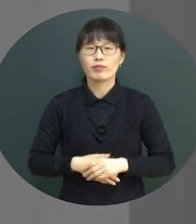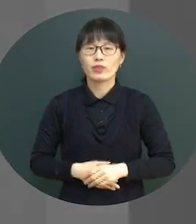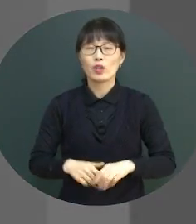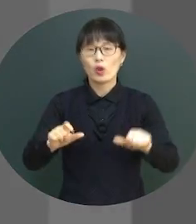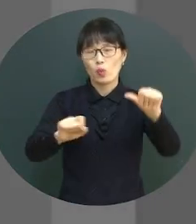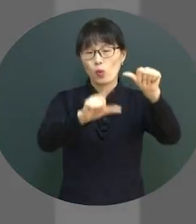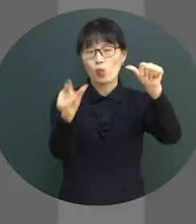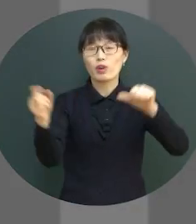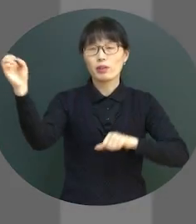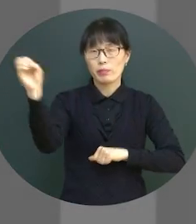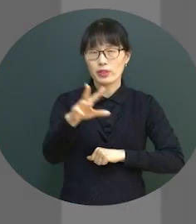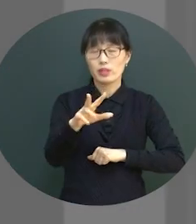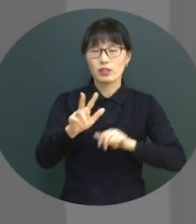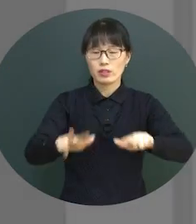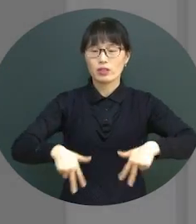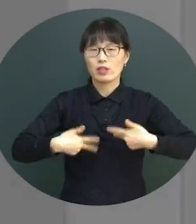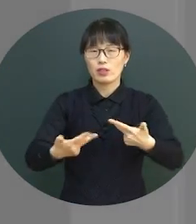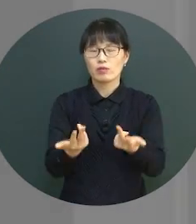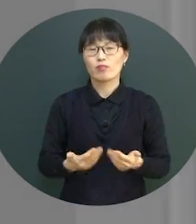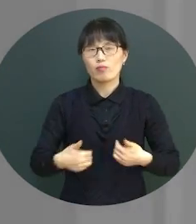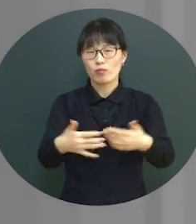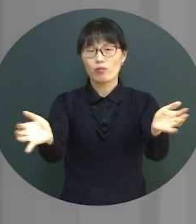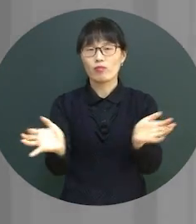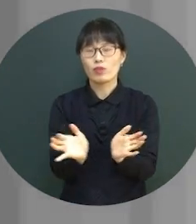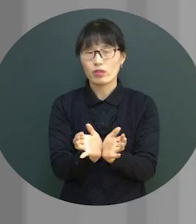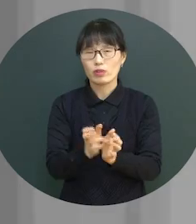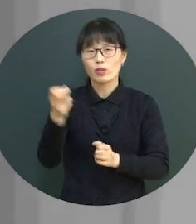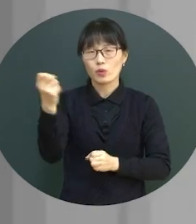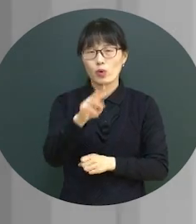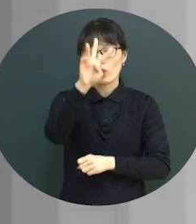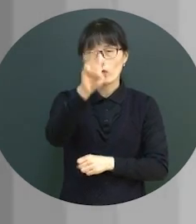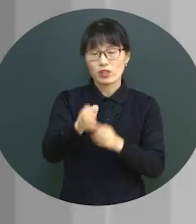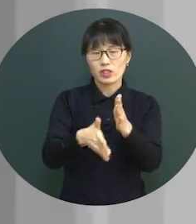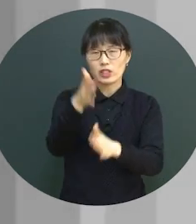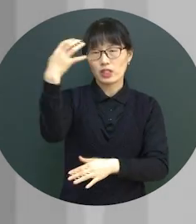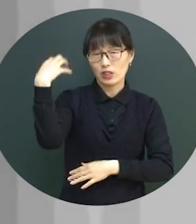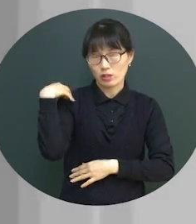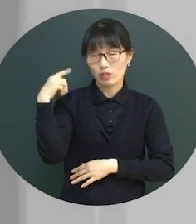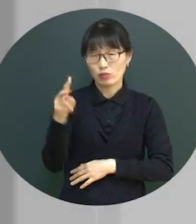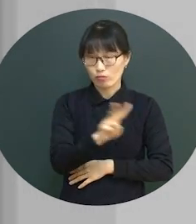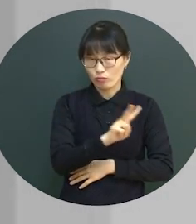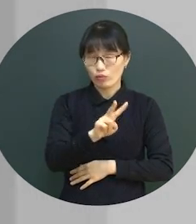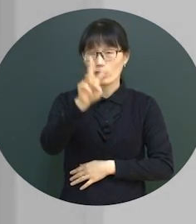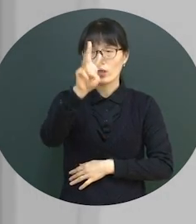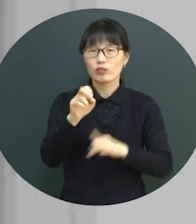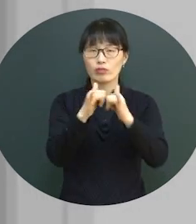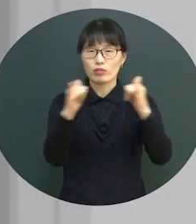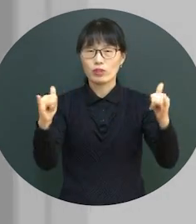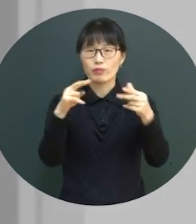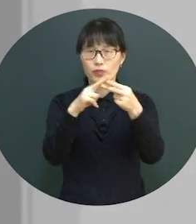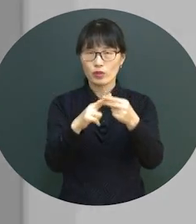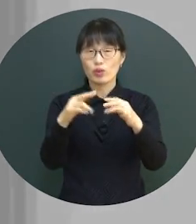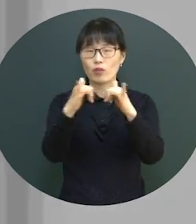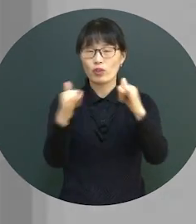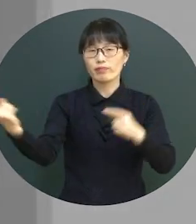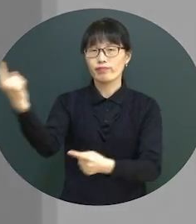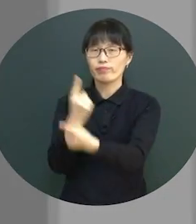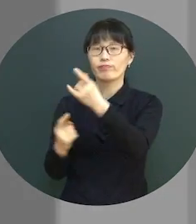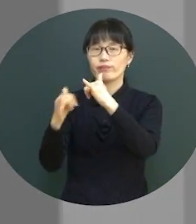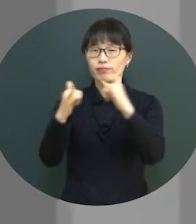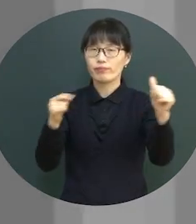5월의 빛이라는 자원봉사단체와 광주광역시청은 광주 시민들과 광주를 방문한